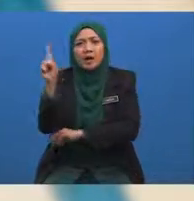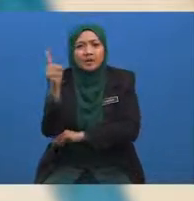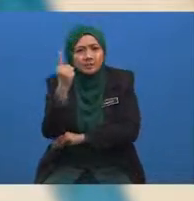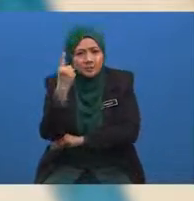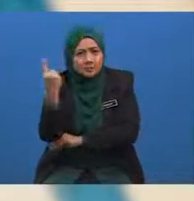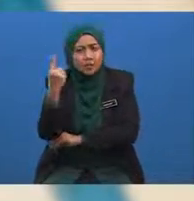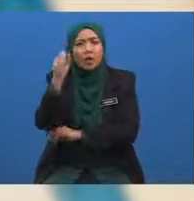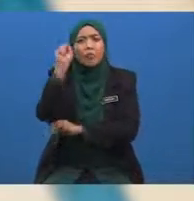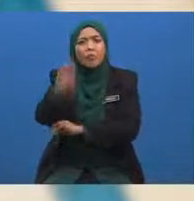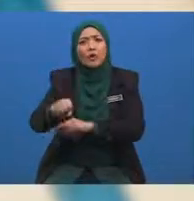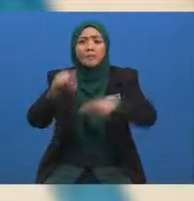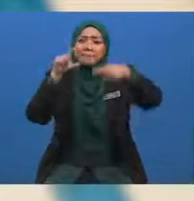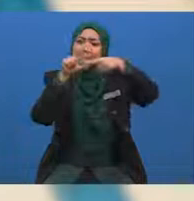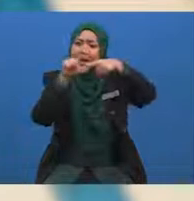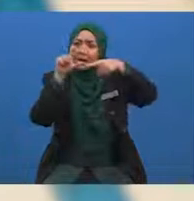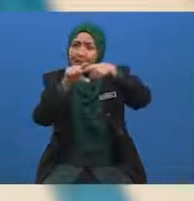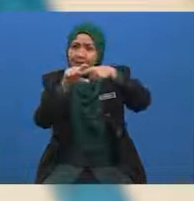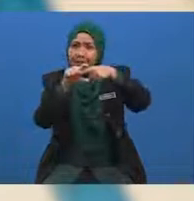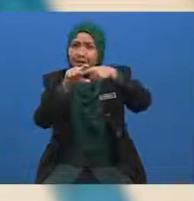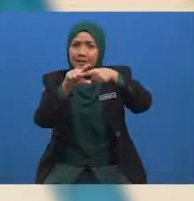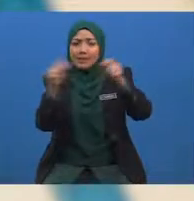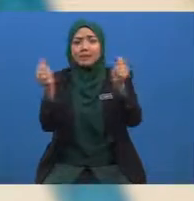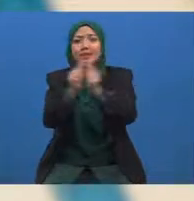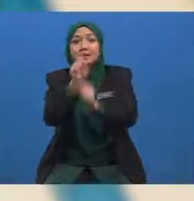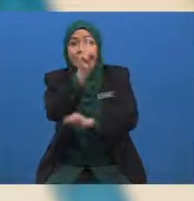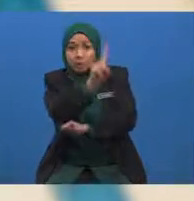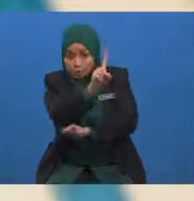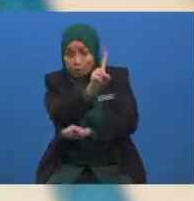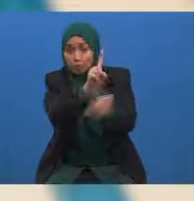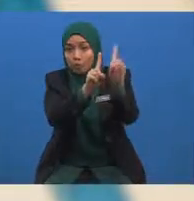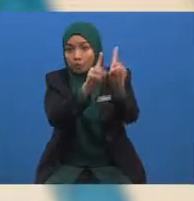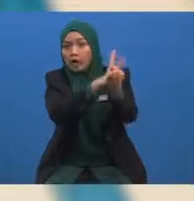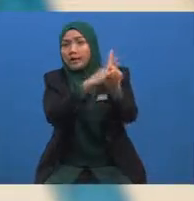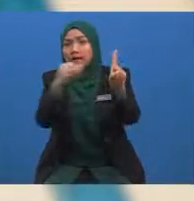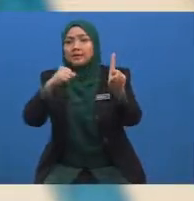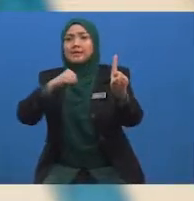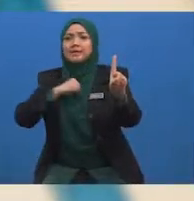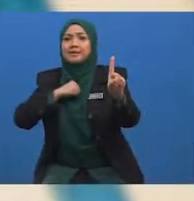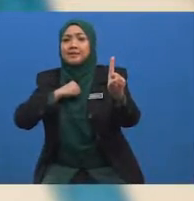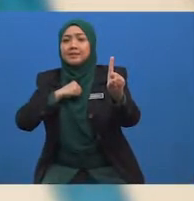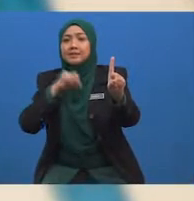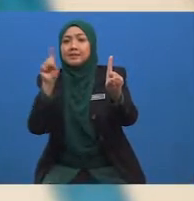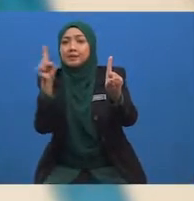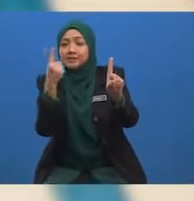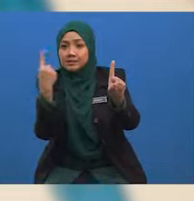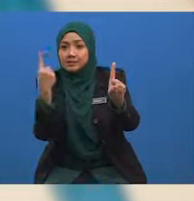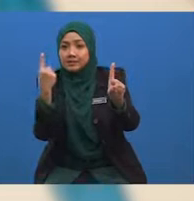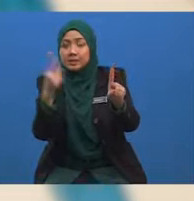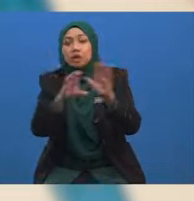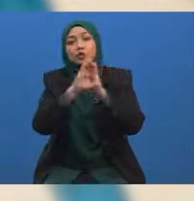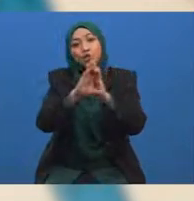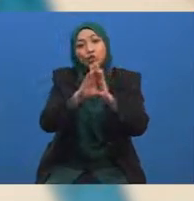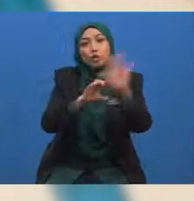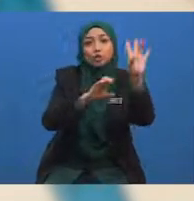dan dirinya sendiri tanpa baki. Contoh, 7